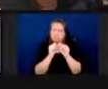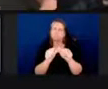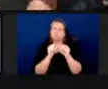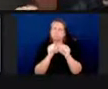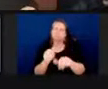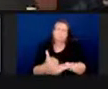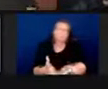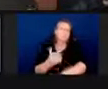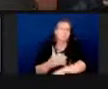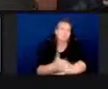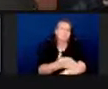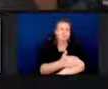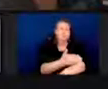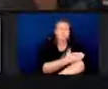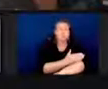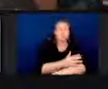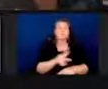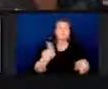وسنقوم